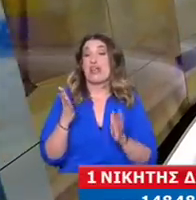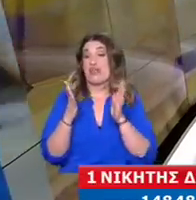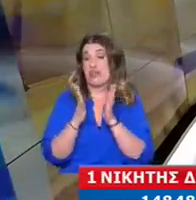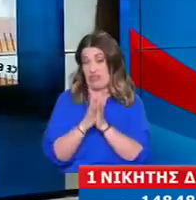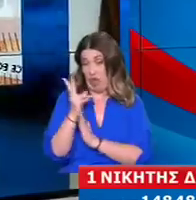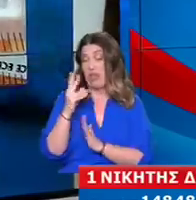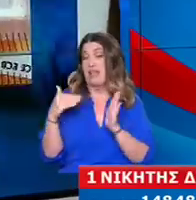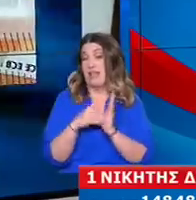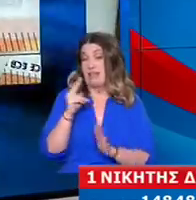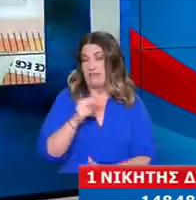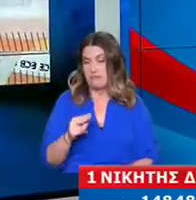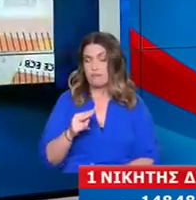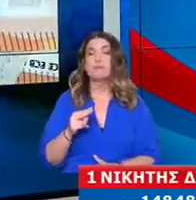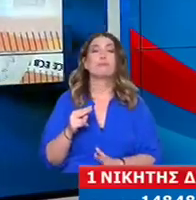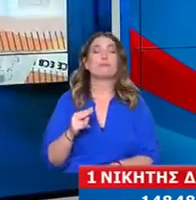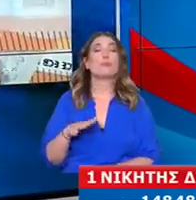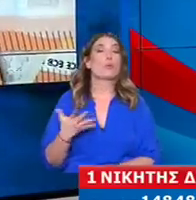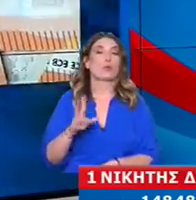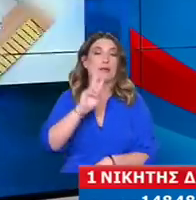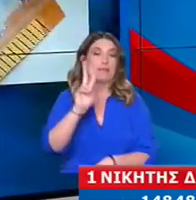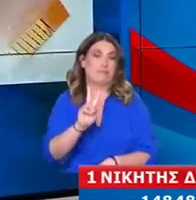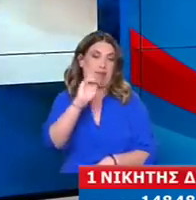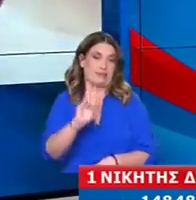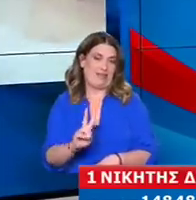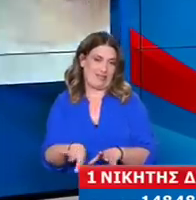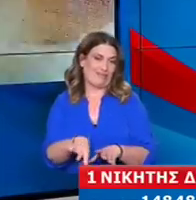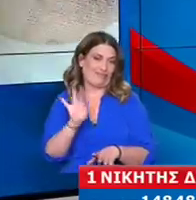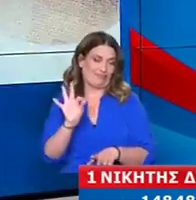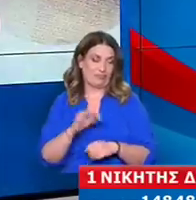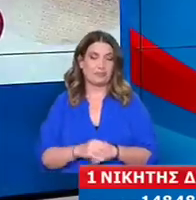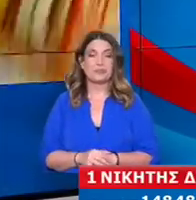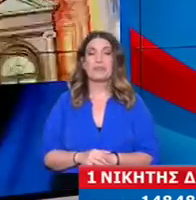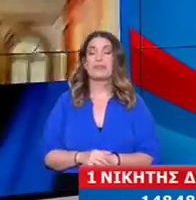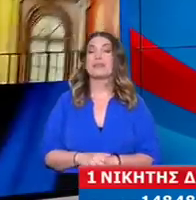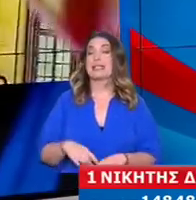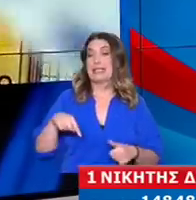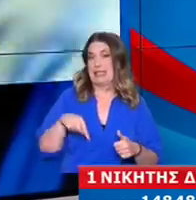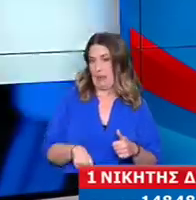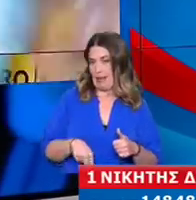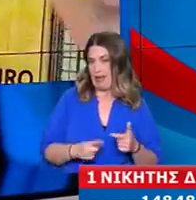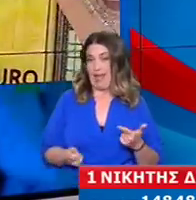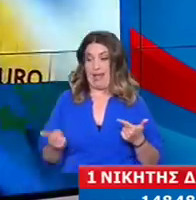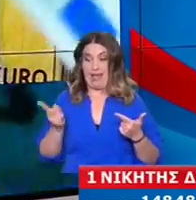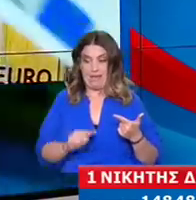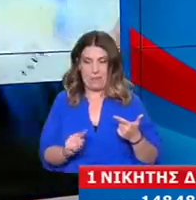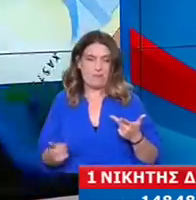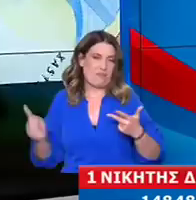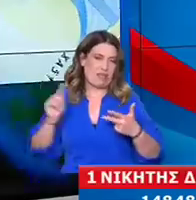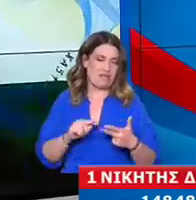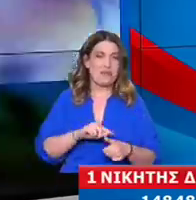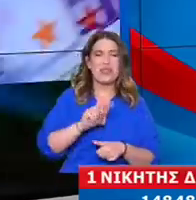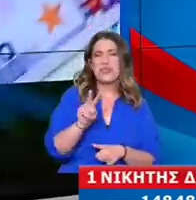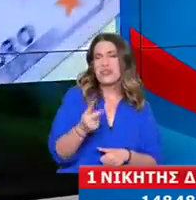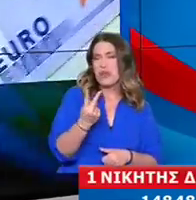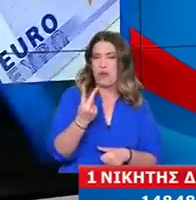απόγευμα. Ο διαγωνισμός ξεκίνησε σήμερα, θα διαρκέσει 3-2,5 ώρα, σήμερα, αύριο και μεθαύριο. Θυμίζω ότι οι συμμετοχές δεχόμαστε μόνο κατά